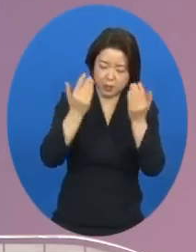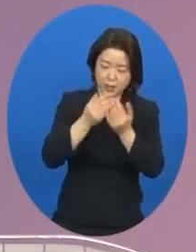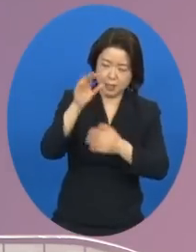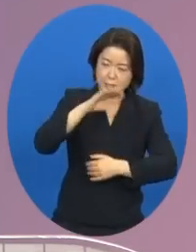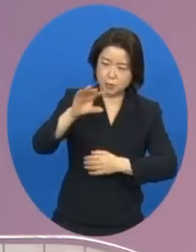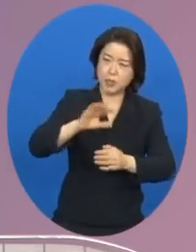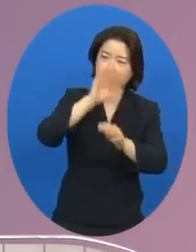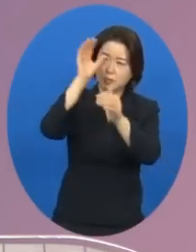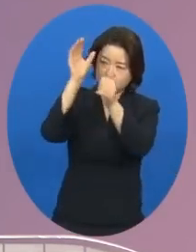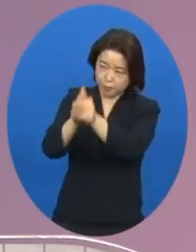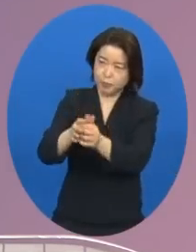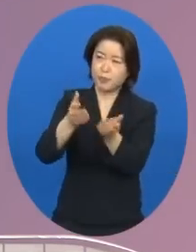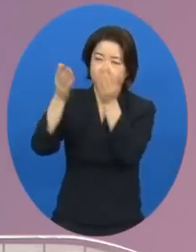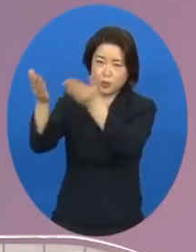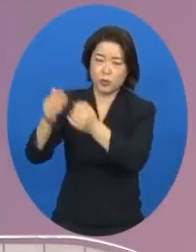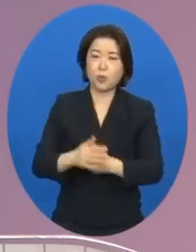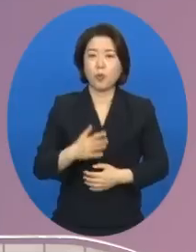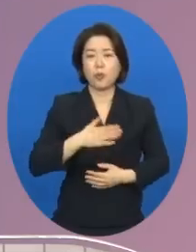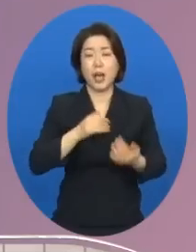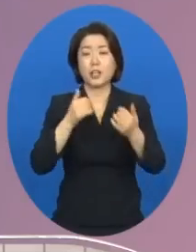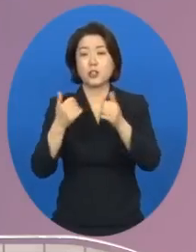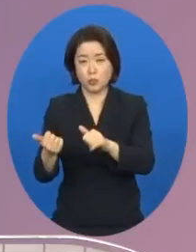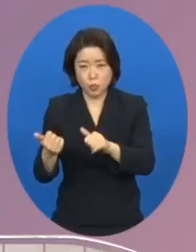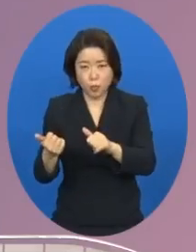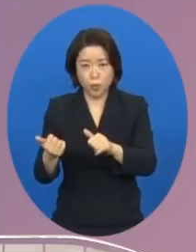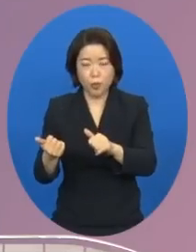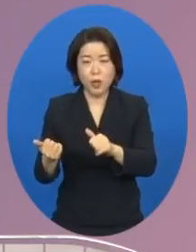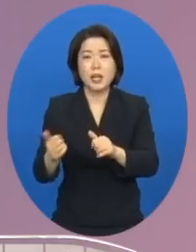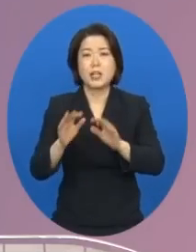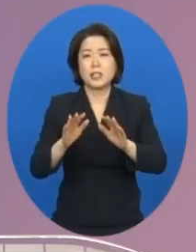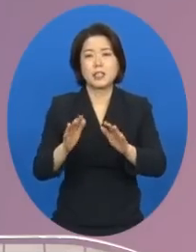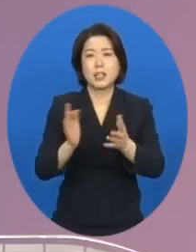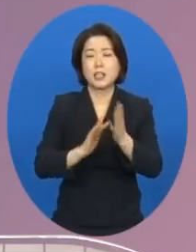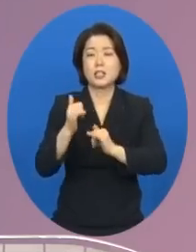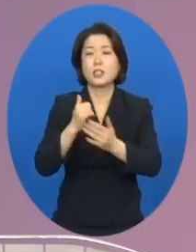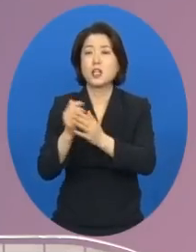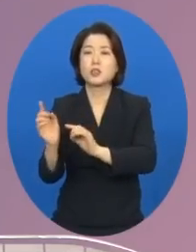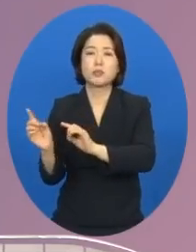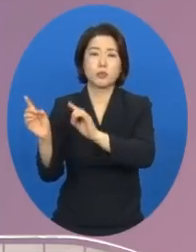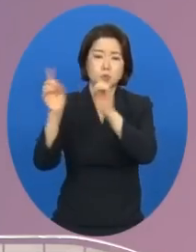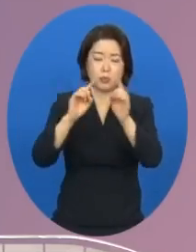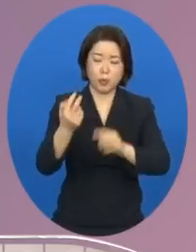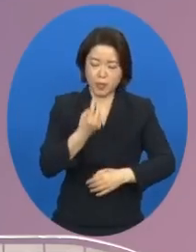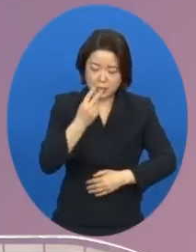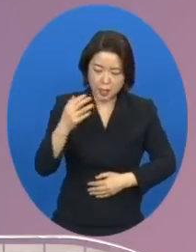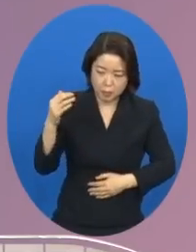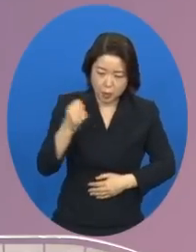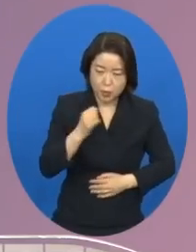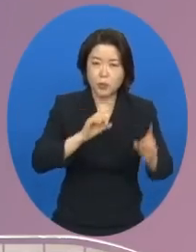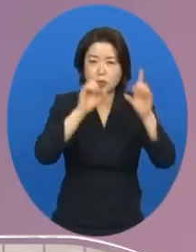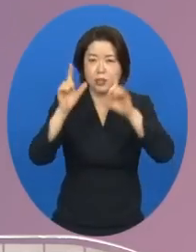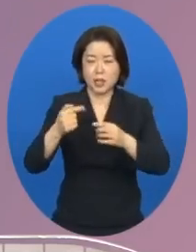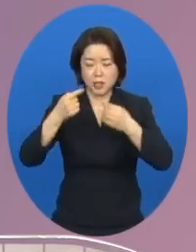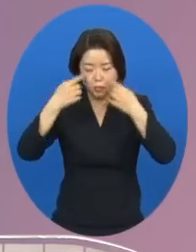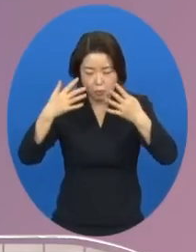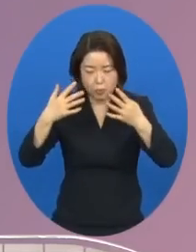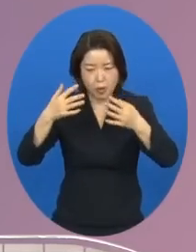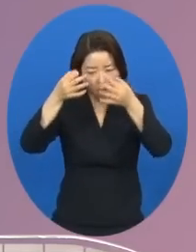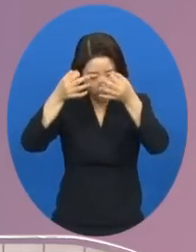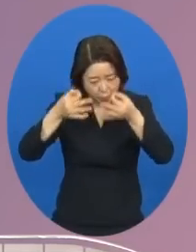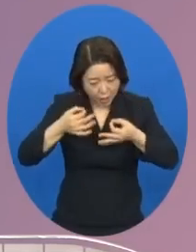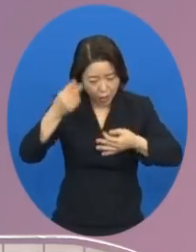십자가에 처리하고 나는 죽고 이제는 예수님의 생명으로 사는 것이 분명한가?